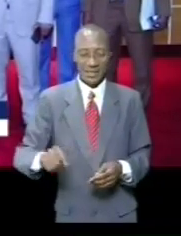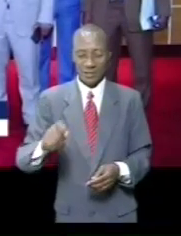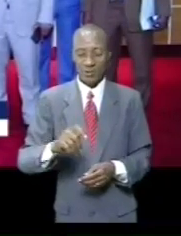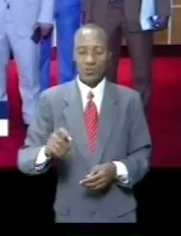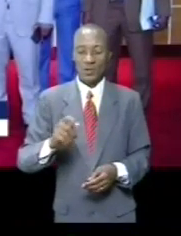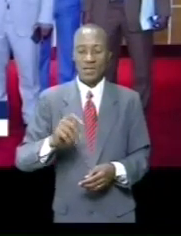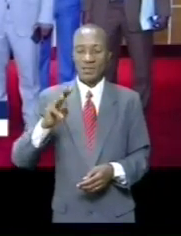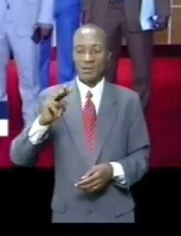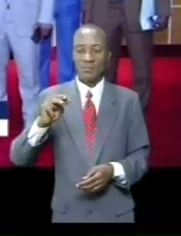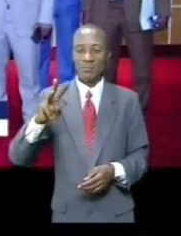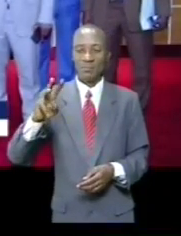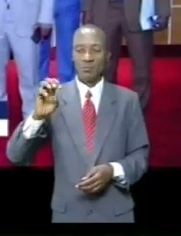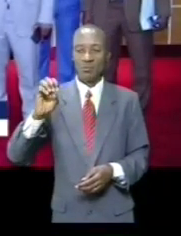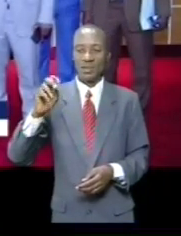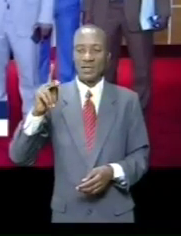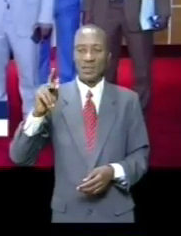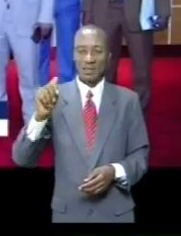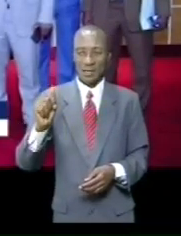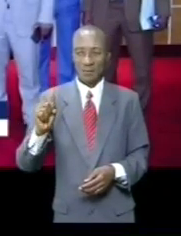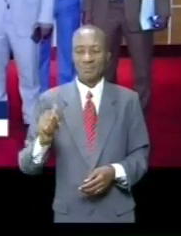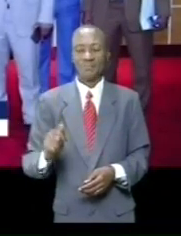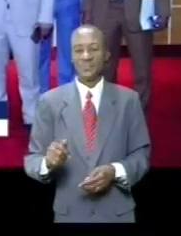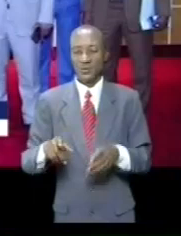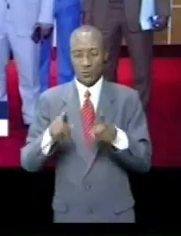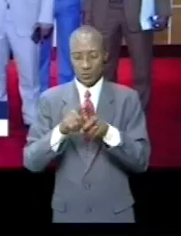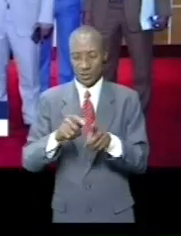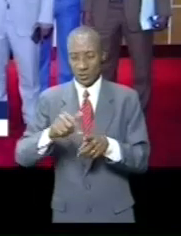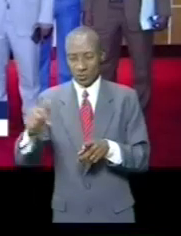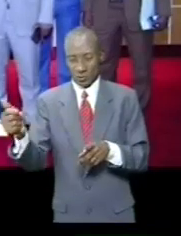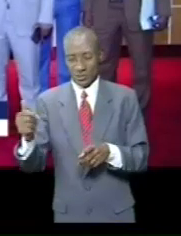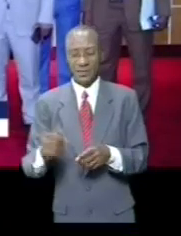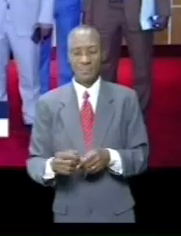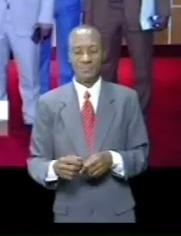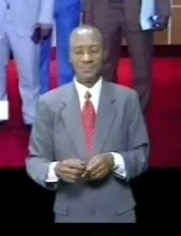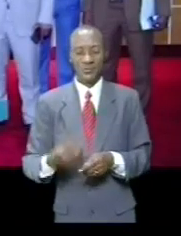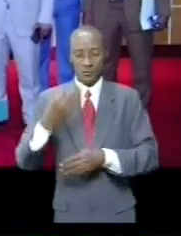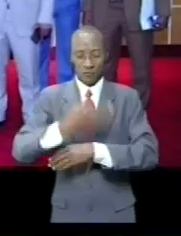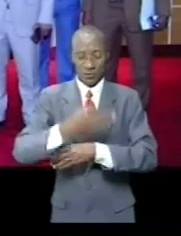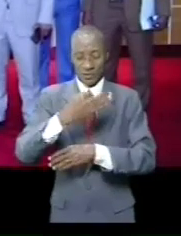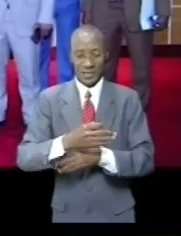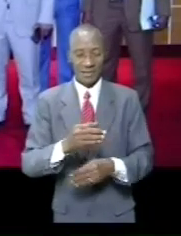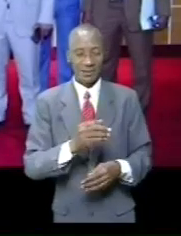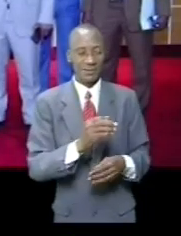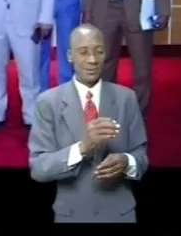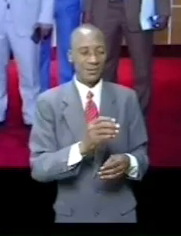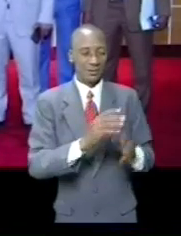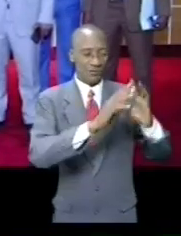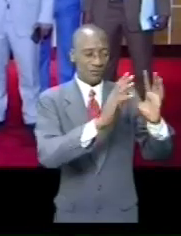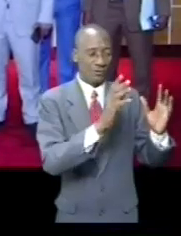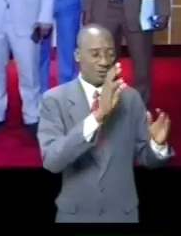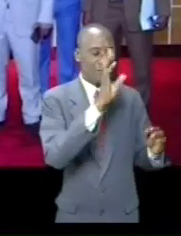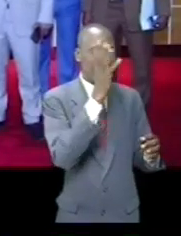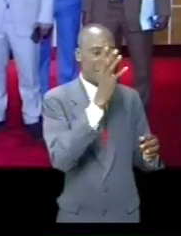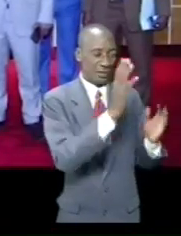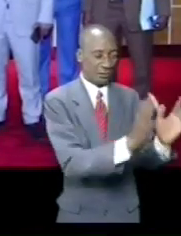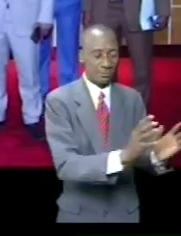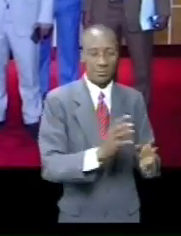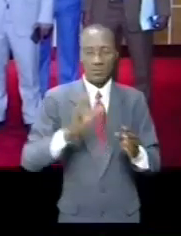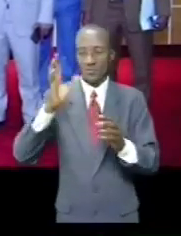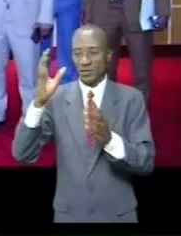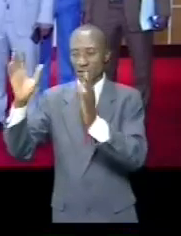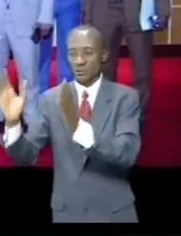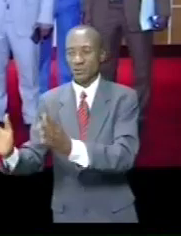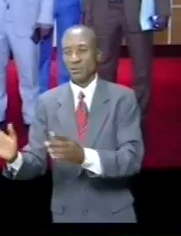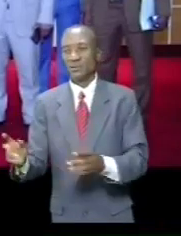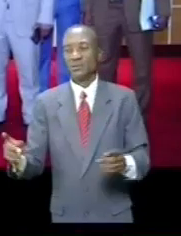Mueka. Il était donc question de sensibiliser le chef du gouvernement à cet effet, afin qu'il n'y ait plus de